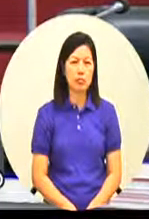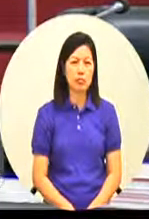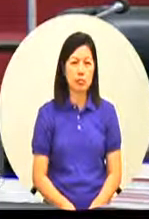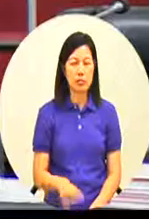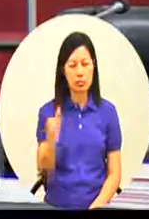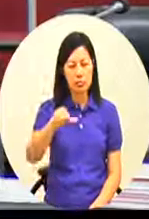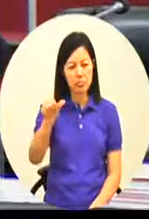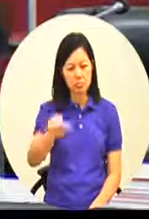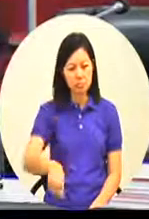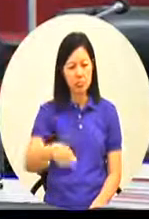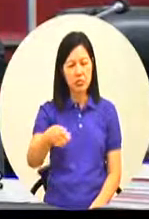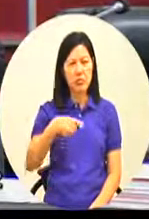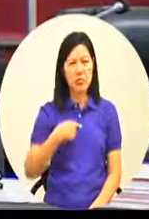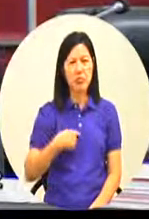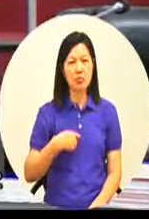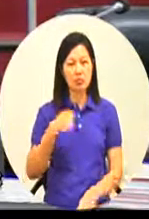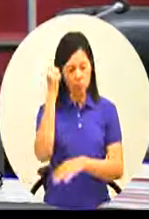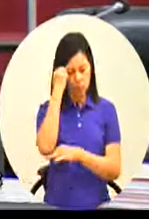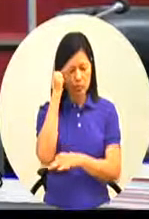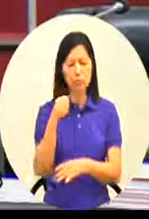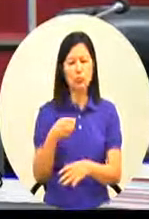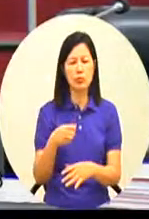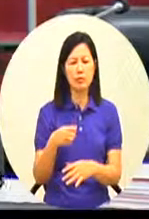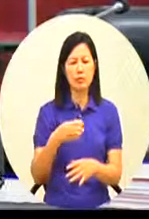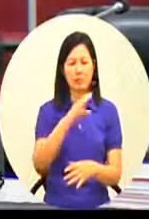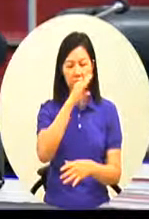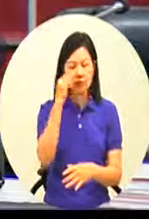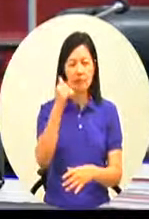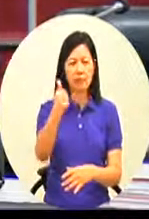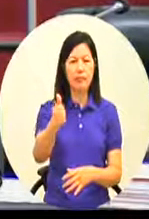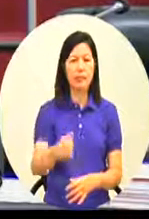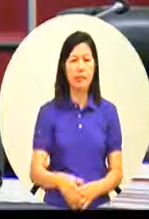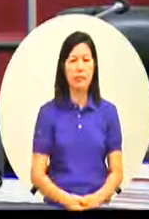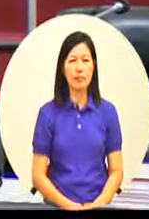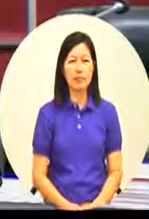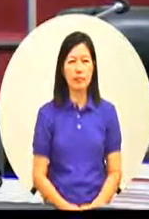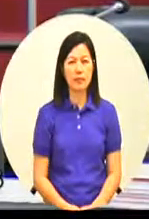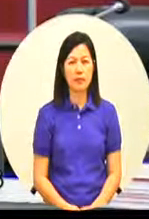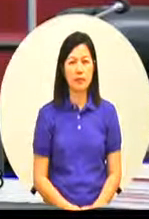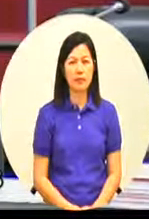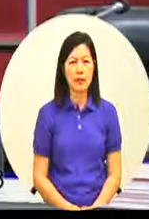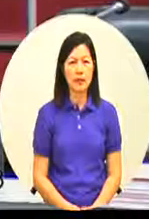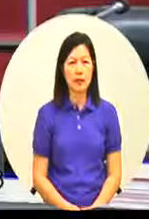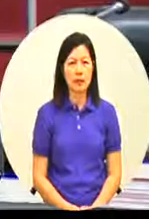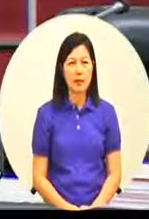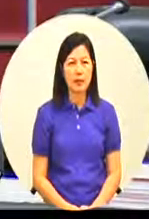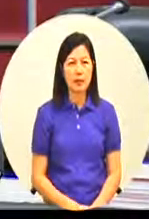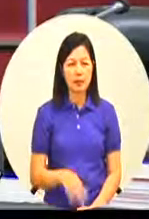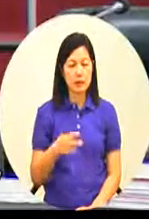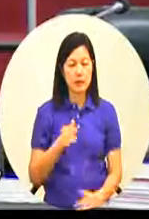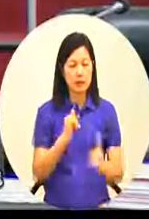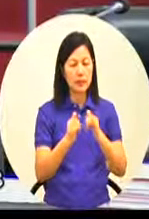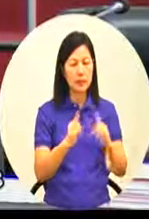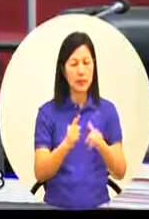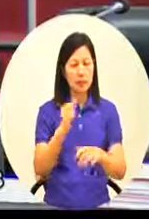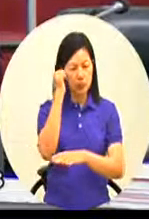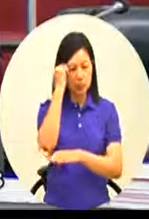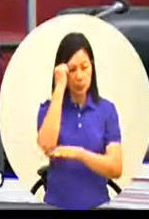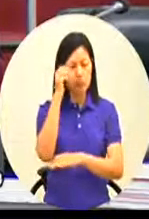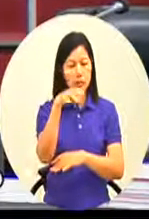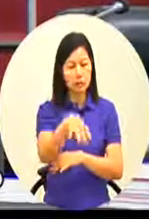5000块，我可能有在住大哥他喝的处。因为现在给大家觉得政府盖的社会住宅就差不多